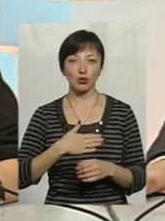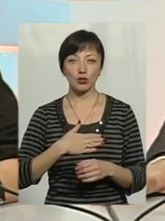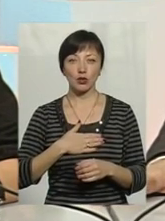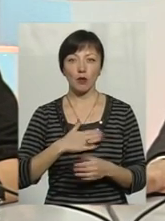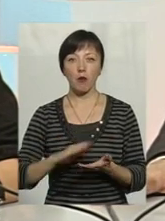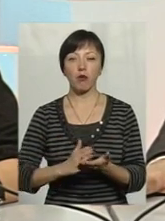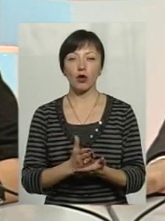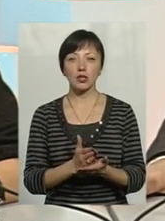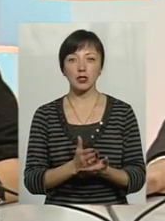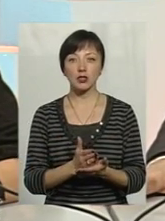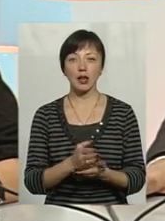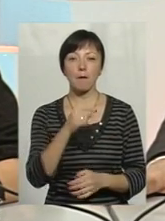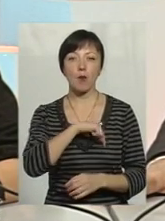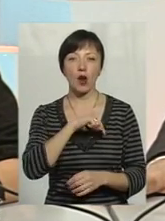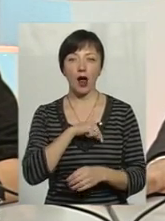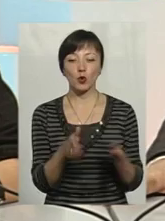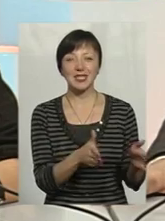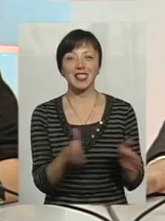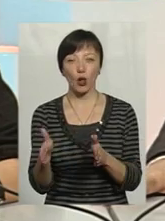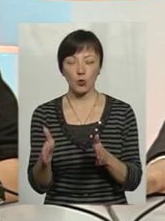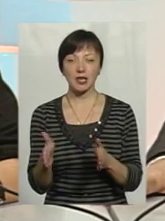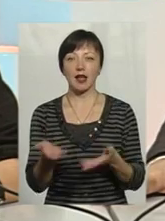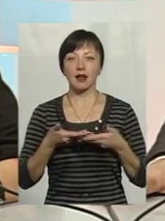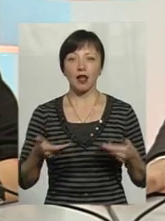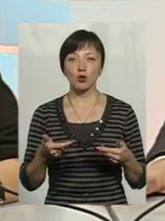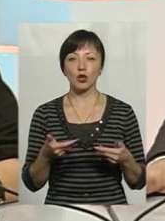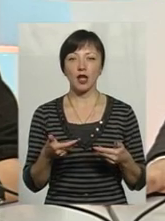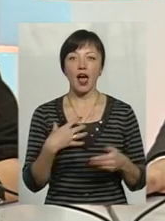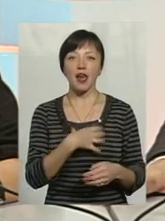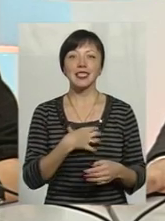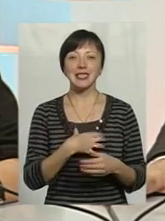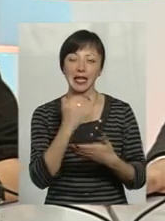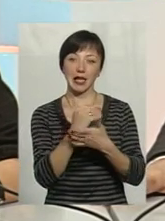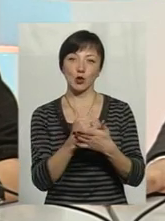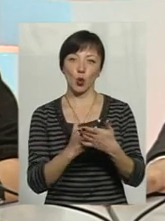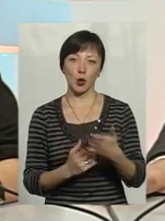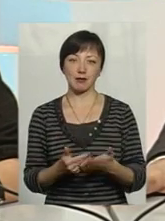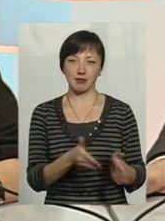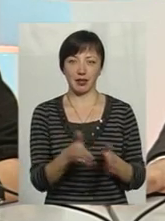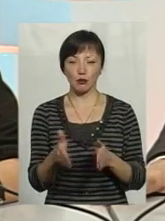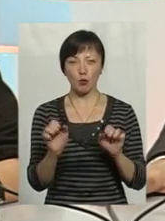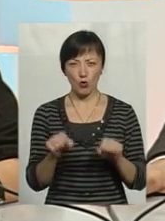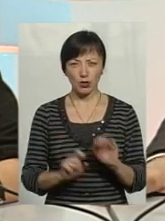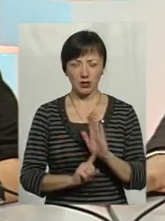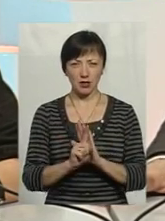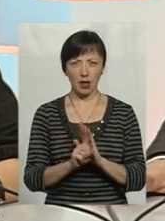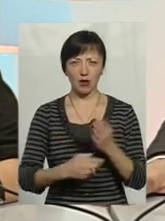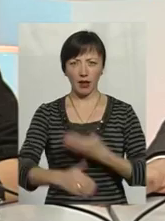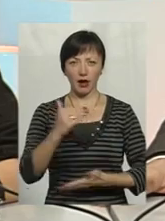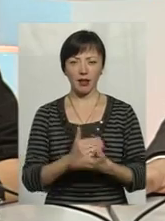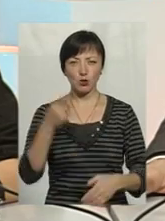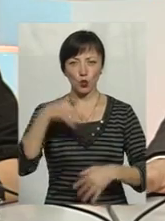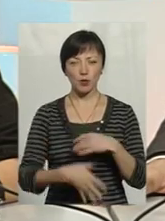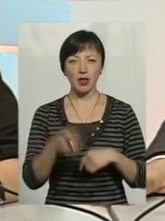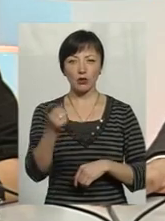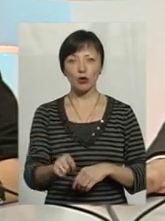нашої політичної і моральної зрілості, нашої ціннісної зрілості. Може, настало вже на кінець то розуміння